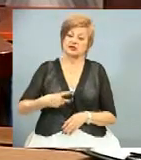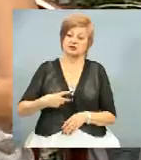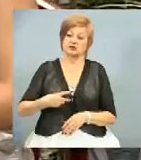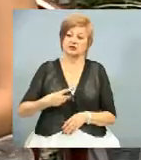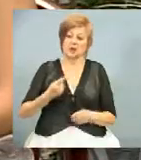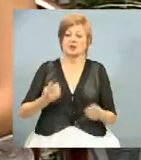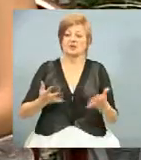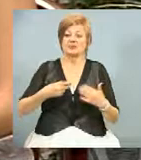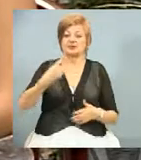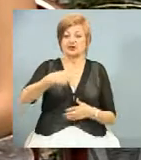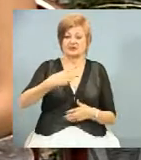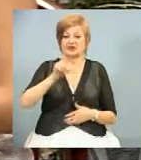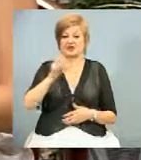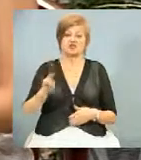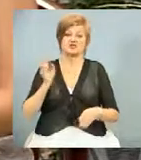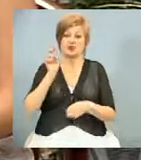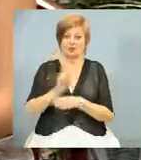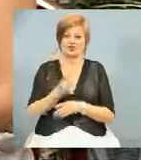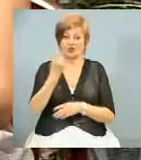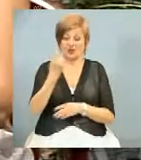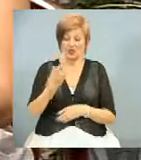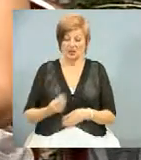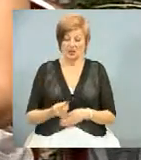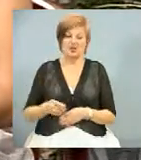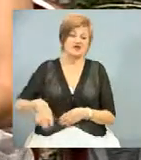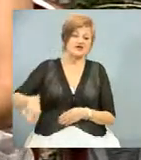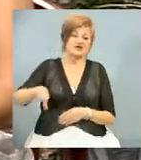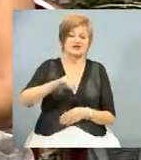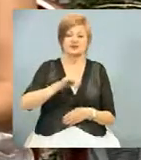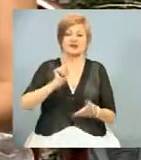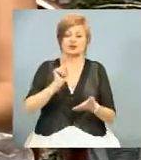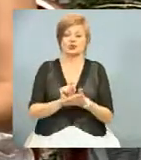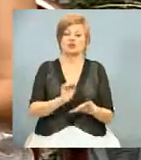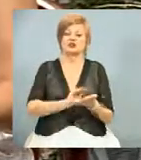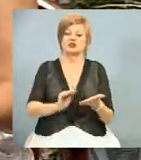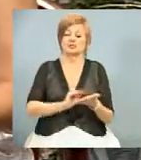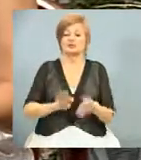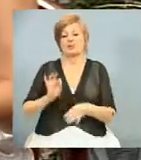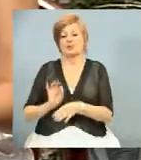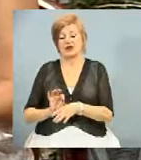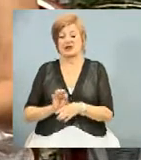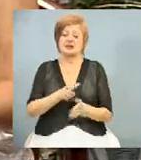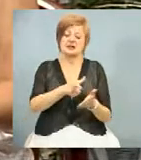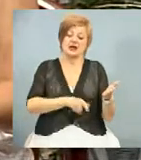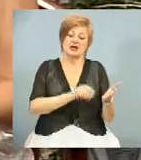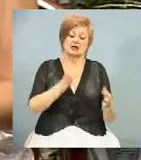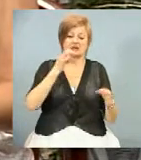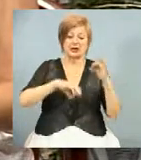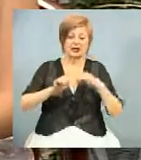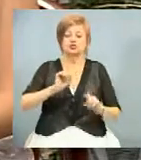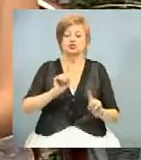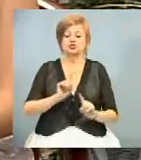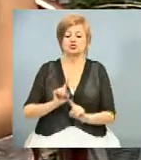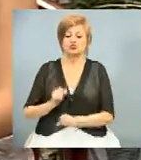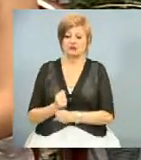От уявляєш, 20 людей прийде до тебе за один день, і ти всім мусиш написати діагноз, рецепт, там, що там їм, чим